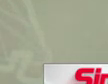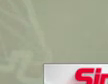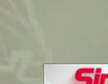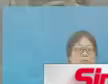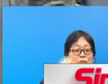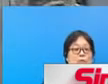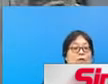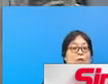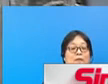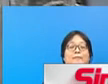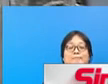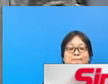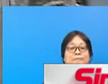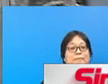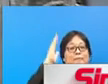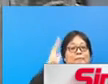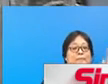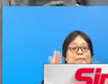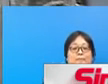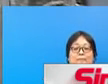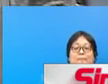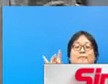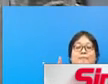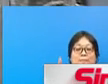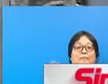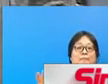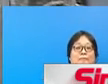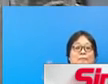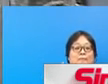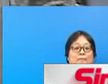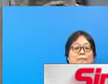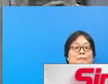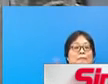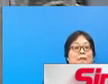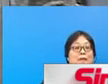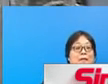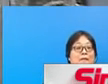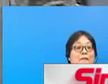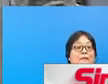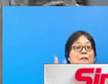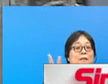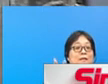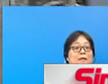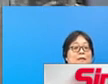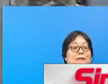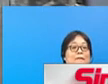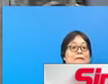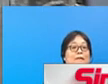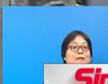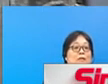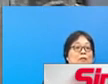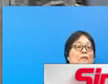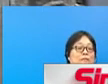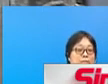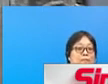ini. Malaysia telah terpilih sebagai salah satu lokasi kajian klinikal fasa 3 vaksin Sinovac. Kajian ini